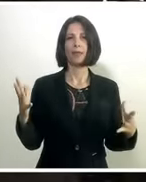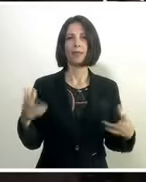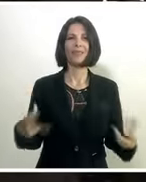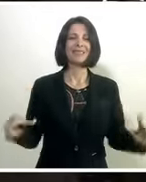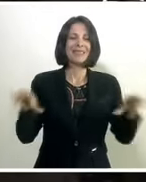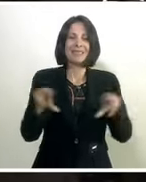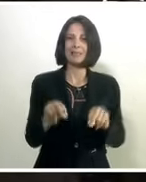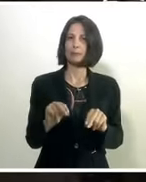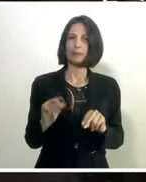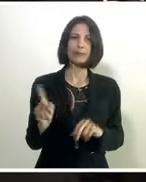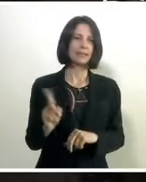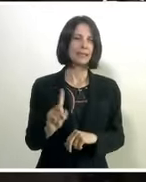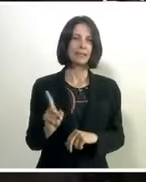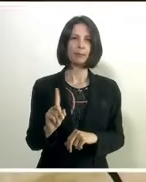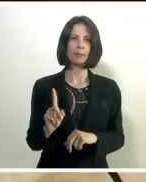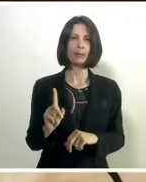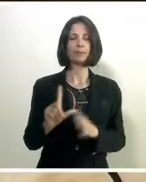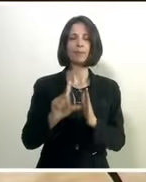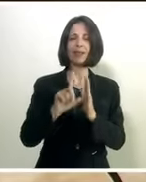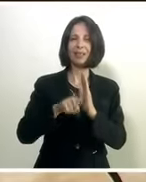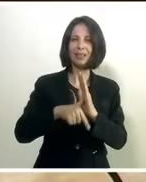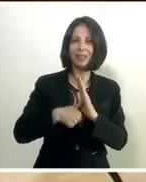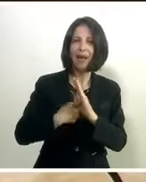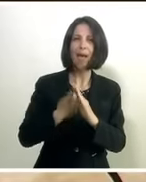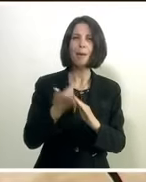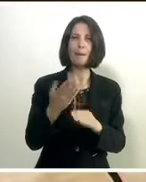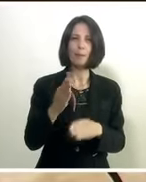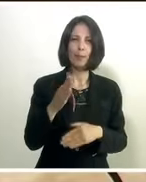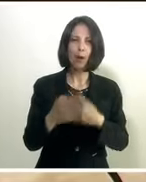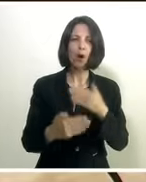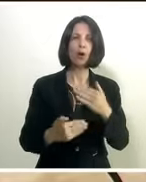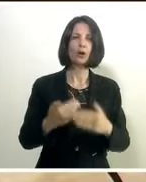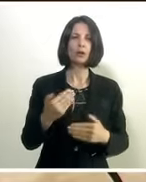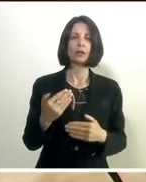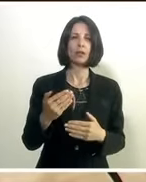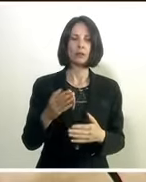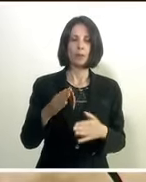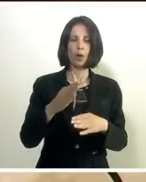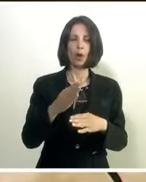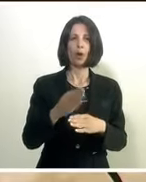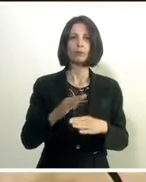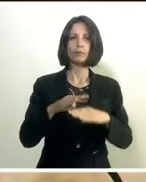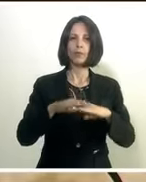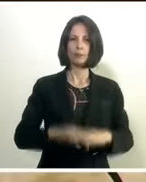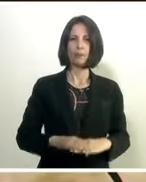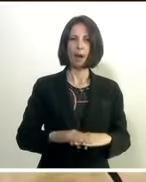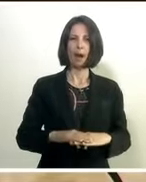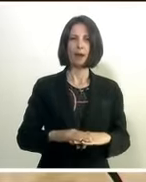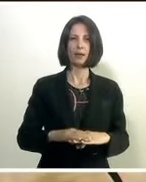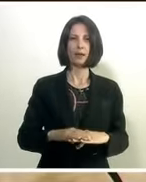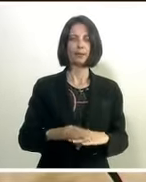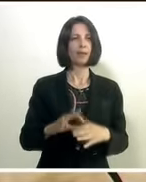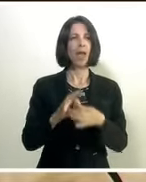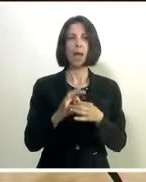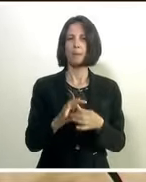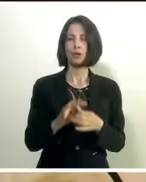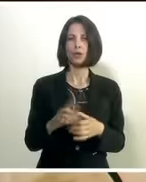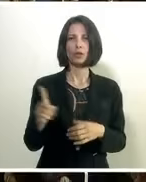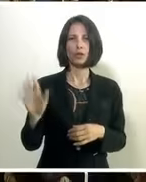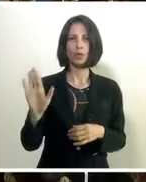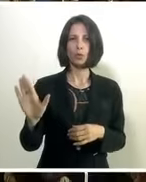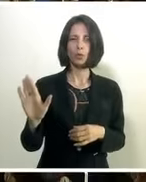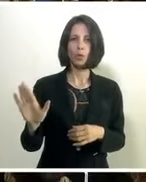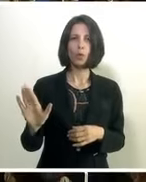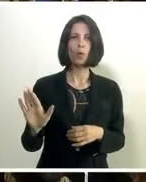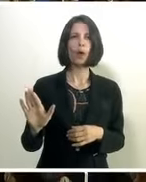verificare la solidità di alcune sue fortissime Convinzioni di alcune inimicizie implacabili